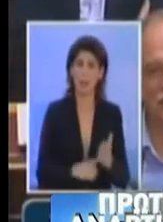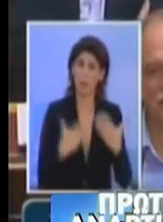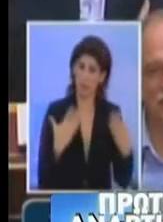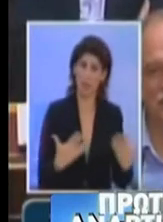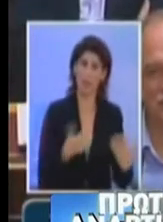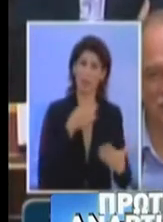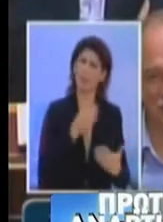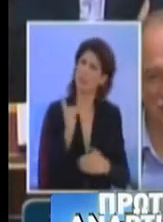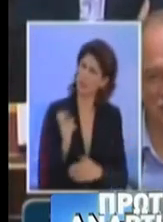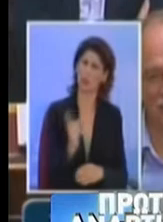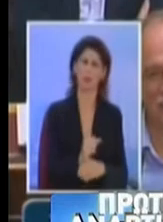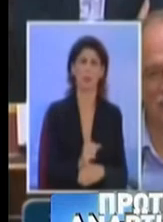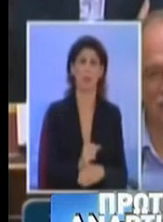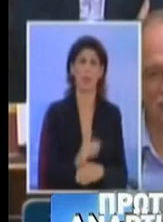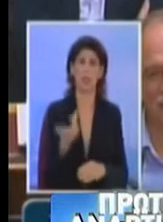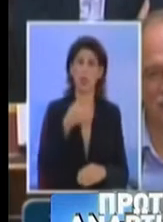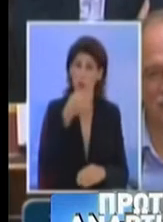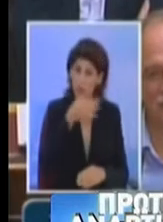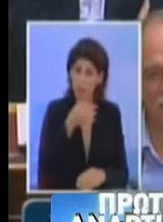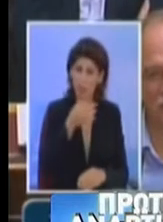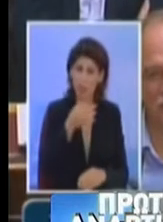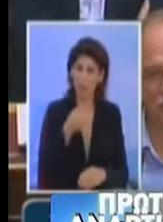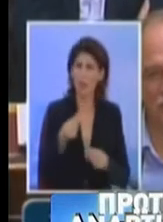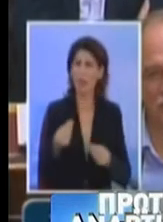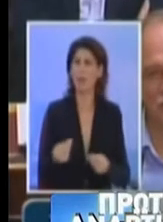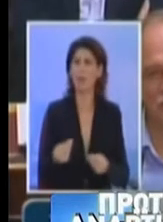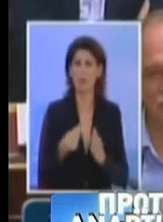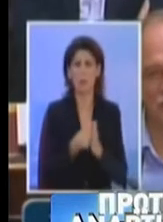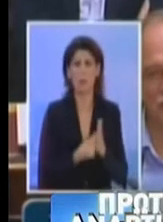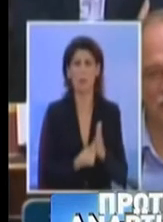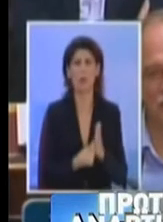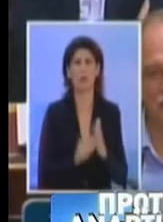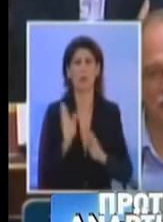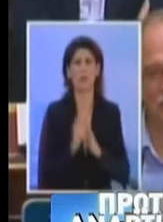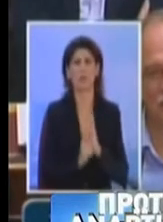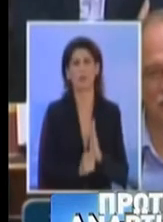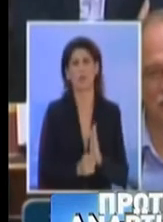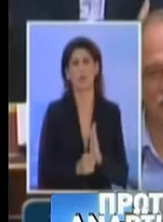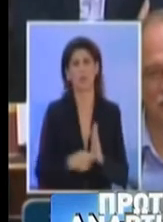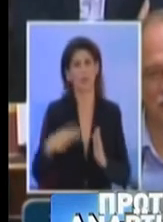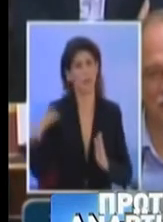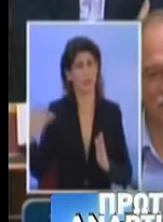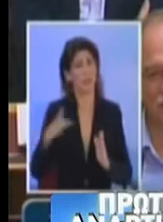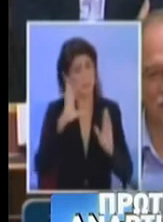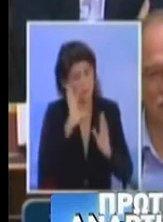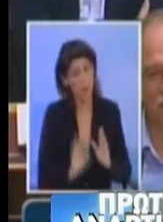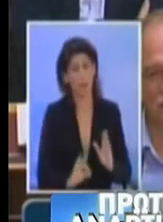να μιλήσει 20. Γιατί όσο μιλάει δίνει πόντους δημοσκοπικούς στον ΣΥΡΙΖΑ και είναι πραγματικός χορηγός